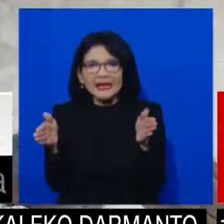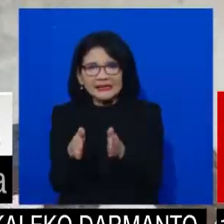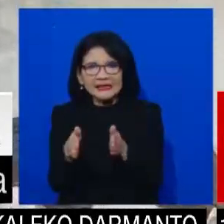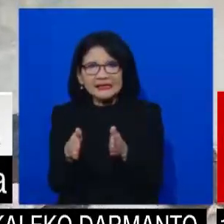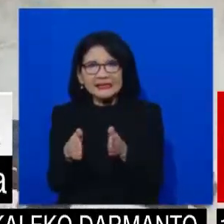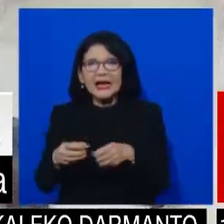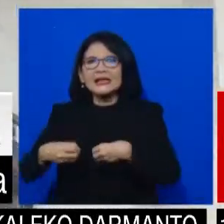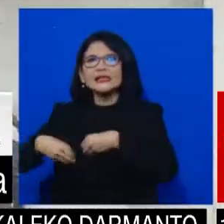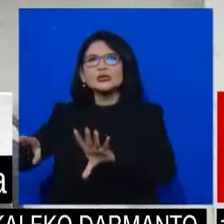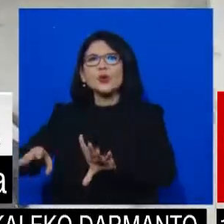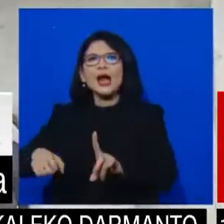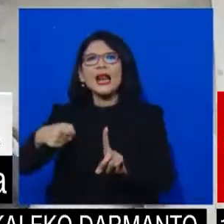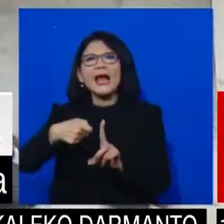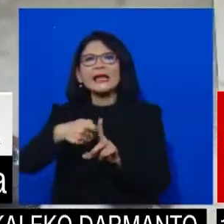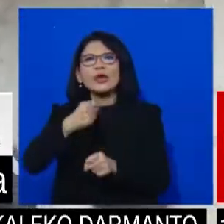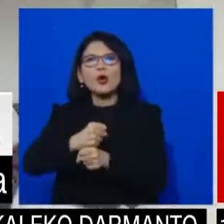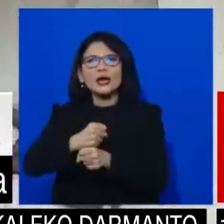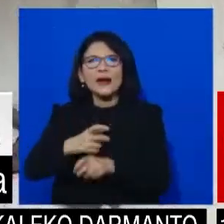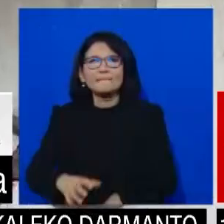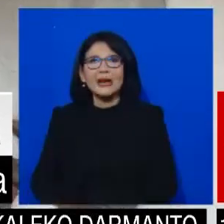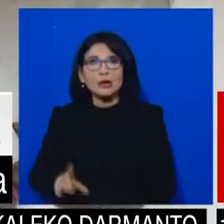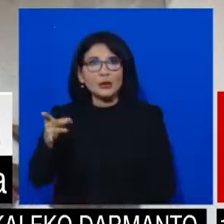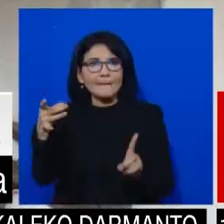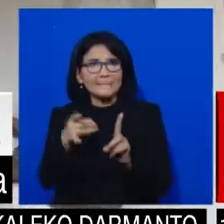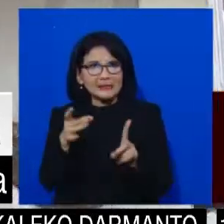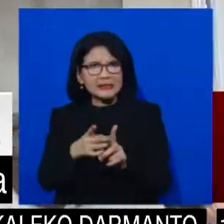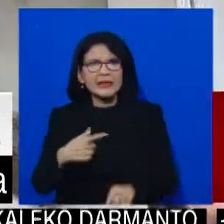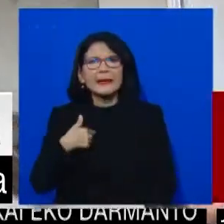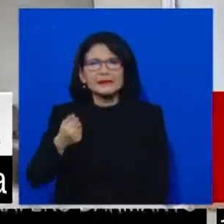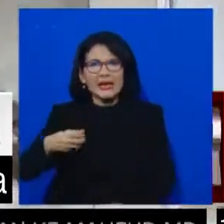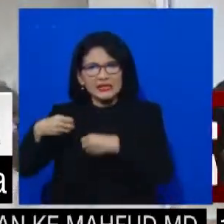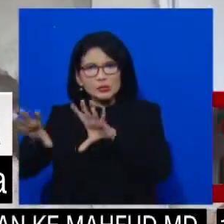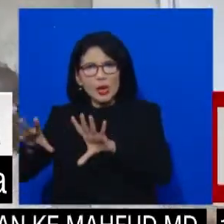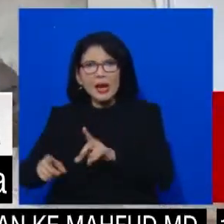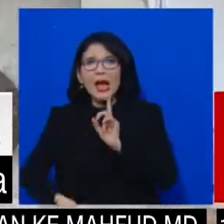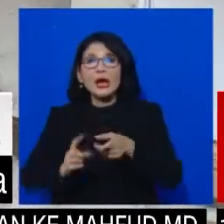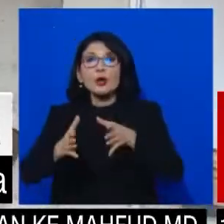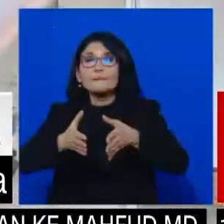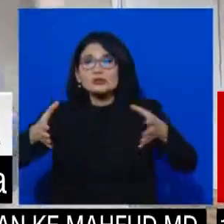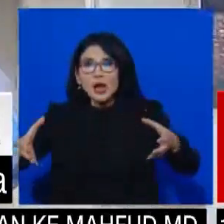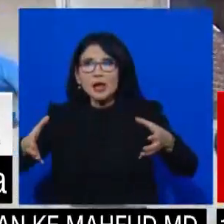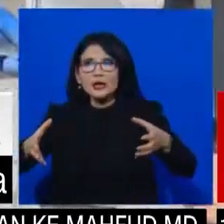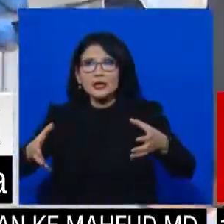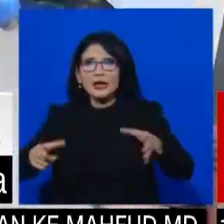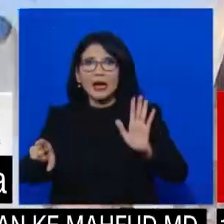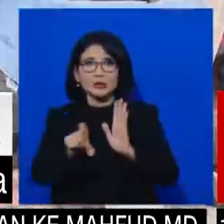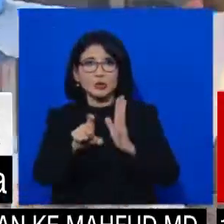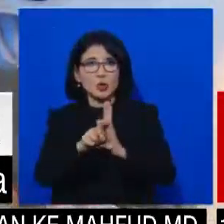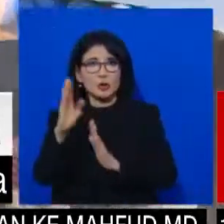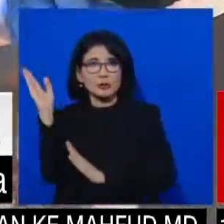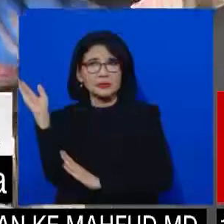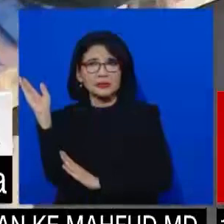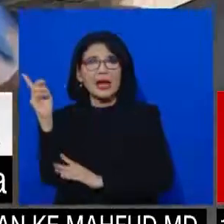dikiloin, karena ini kan masih besi ya, masih laku buat dijual. Tapi kalau yang besar, yang seperti ini nih, nah ini